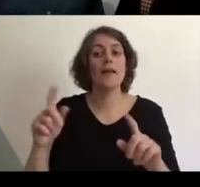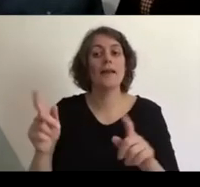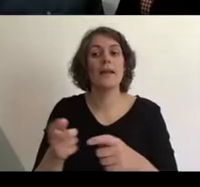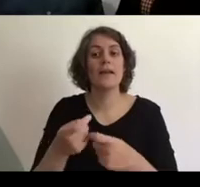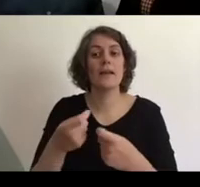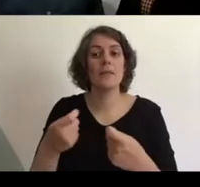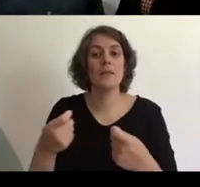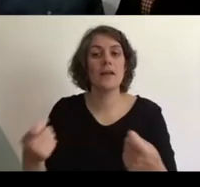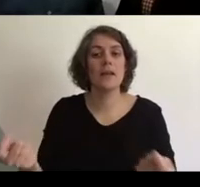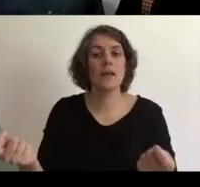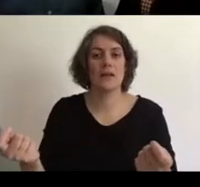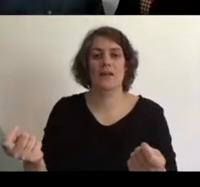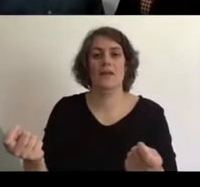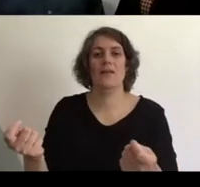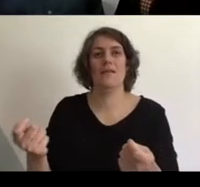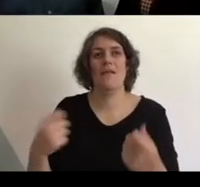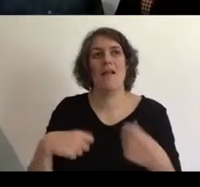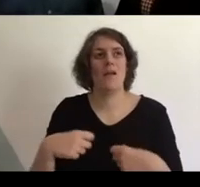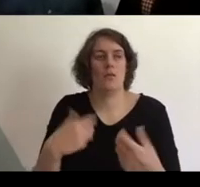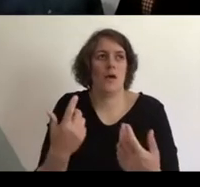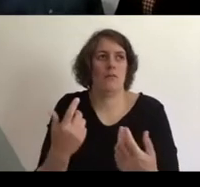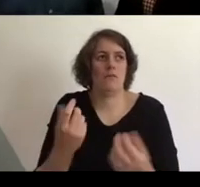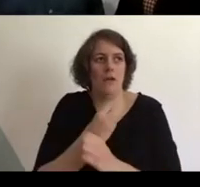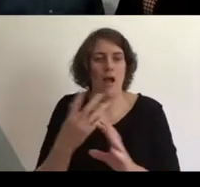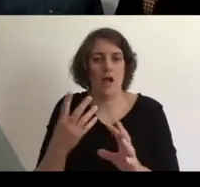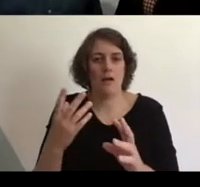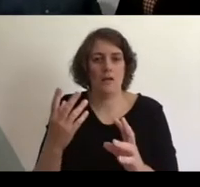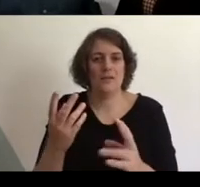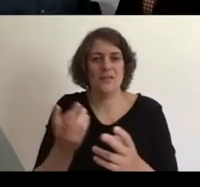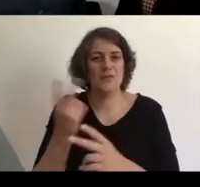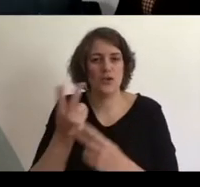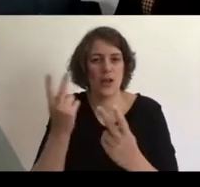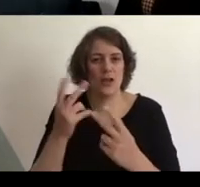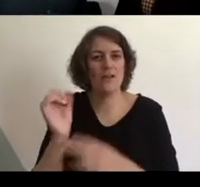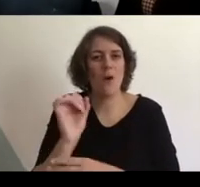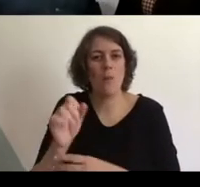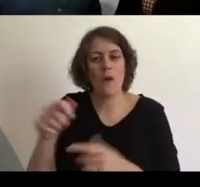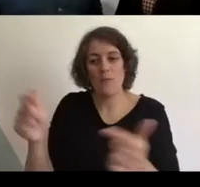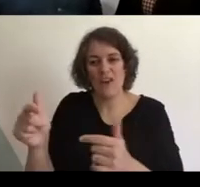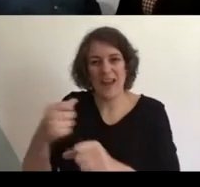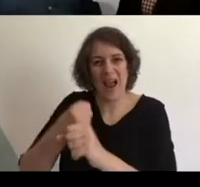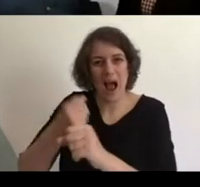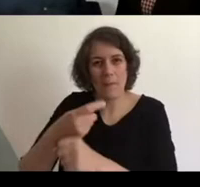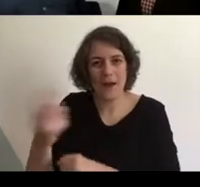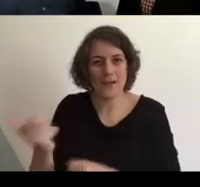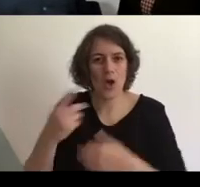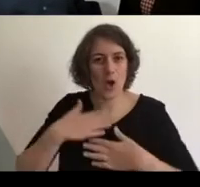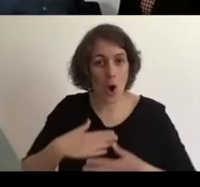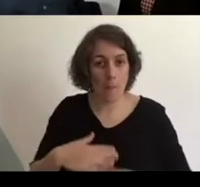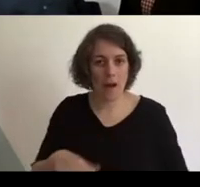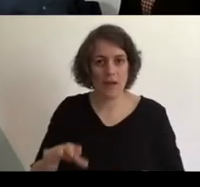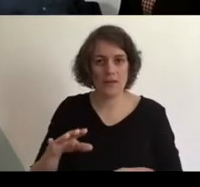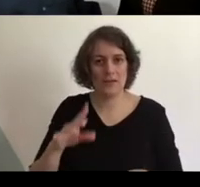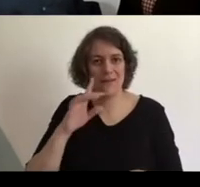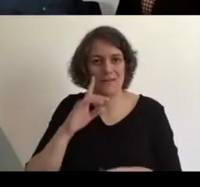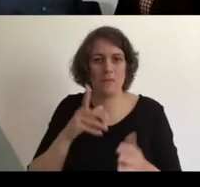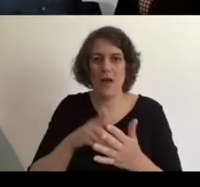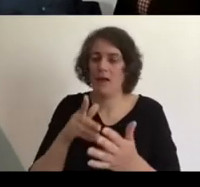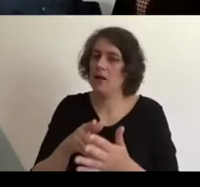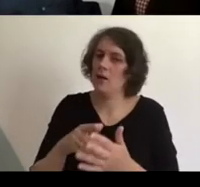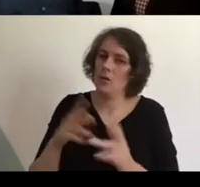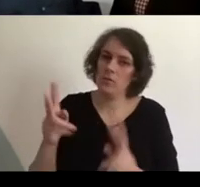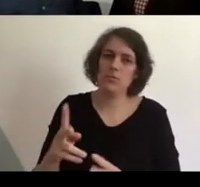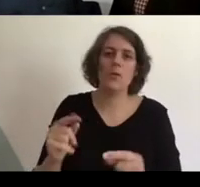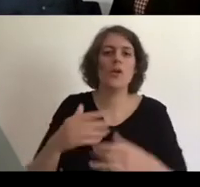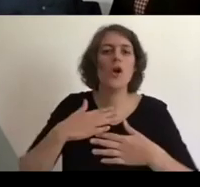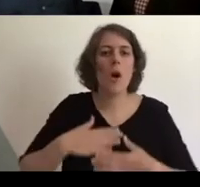einer körperlichen oder geistigen Beeinträchtigung. Es liegt wahrscheinlich auch daran, weil einem maximal viel körperlich abverlangt wird